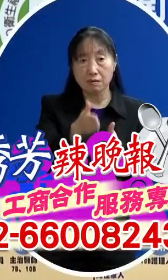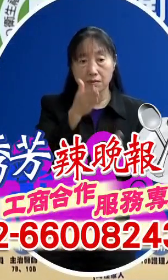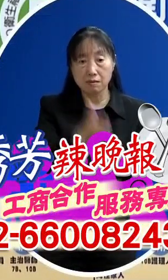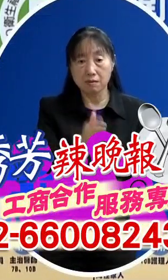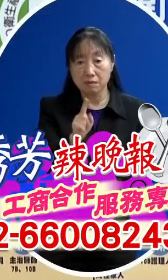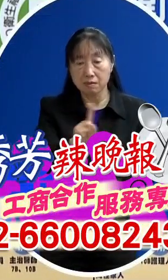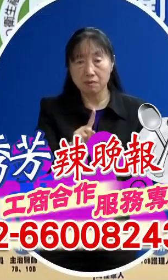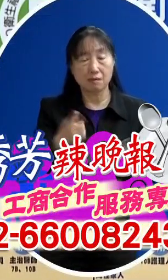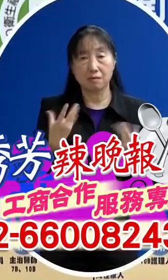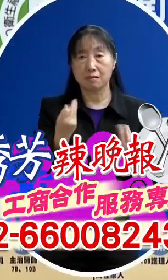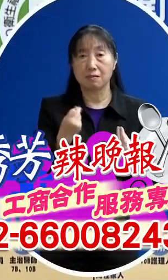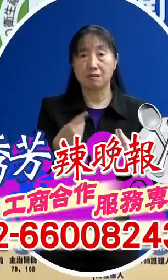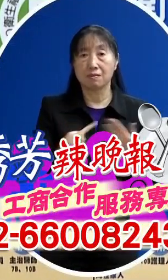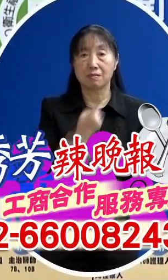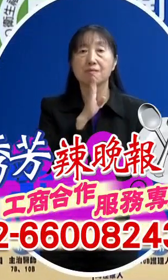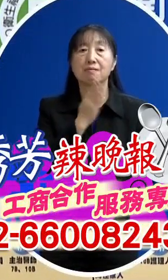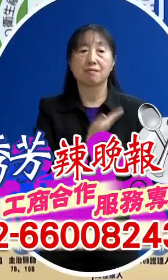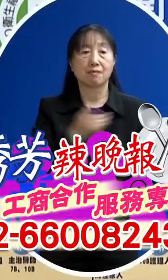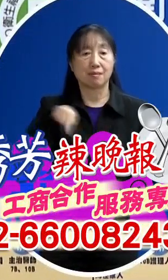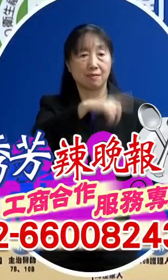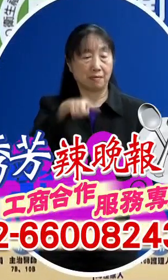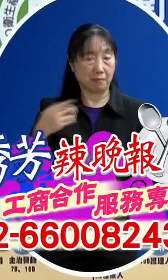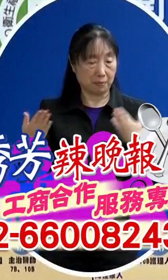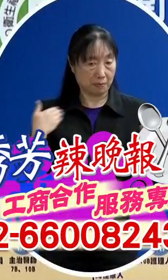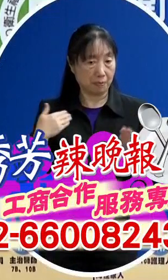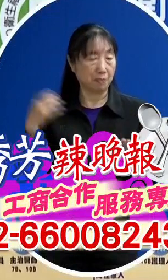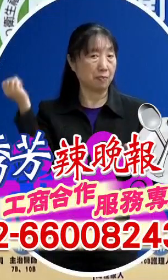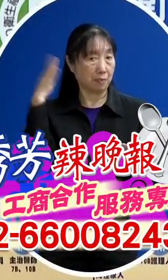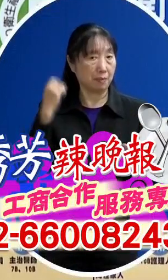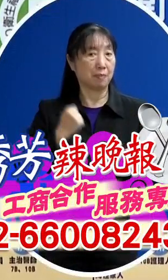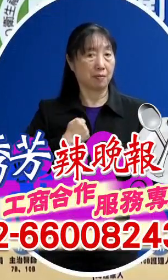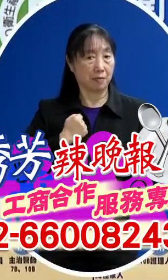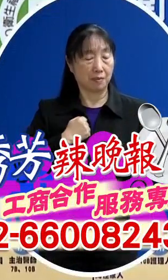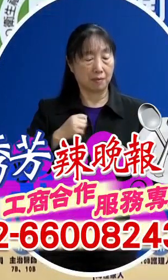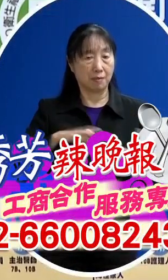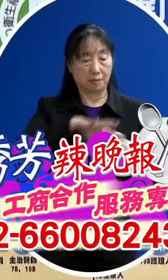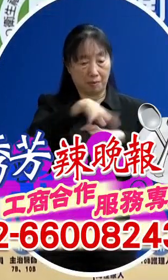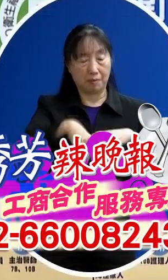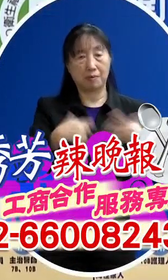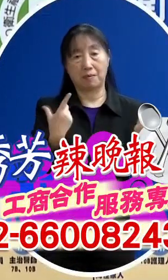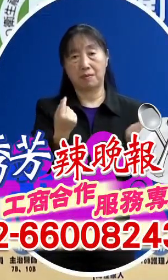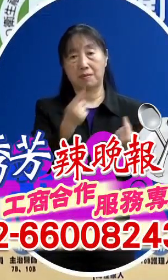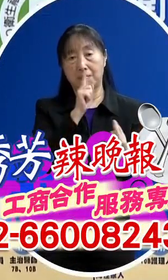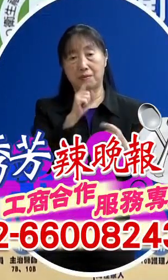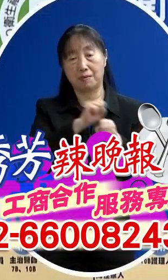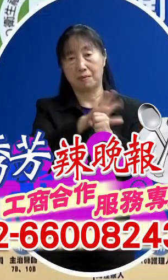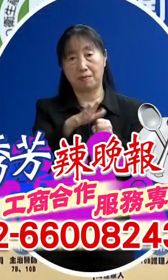家能够比较清楚用大家比较通用的语言来做一个沟通。